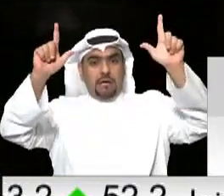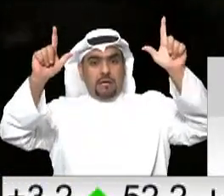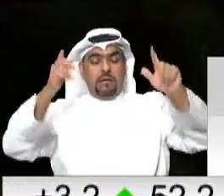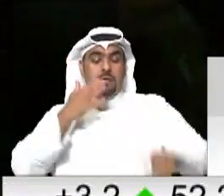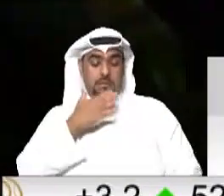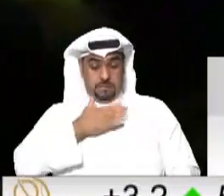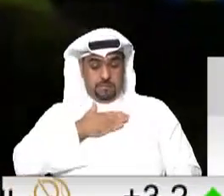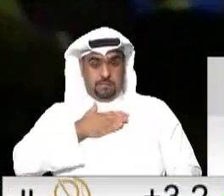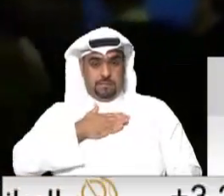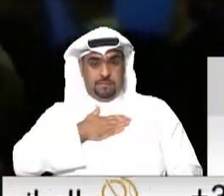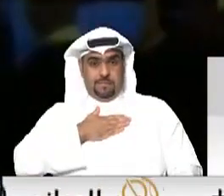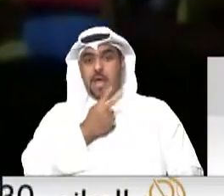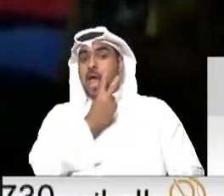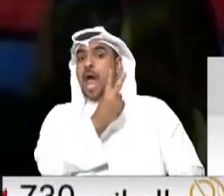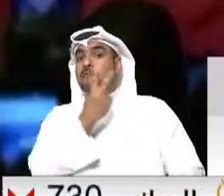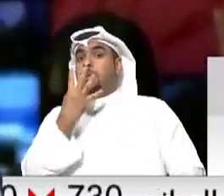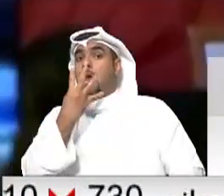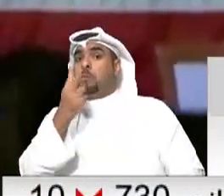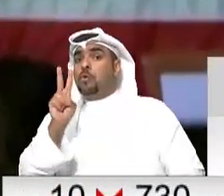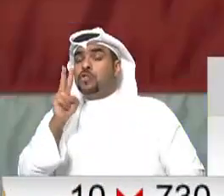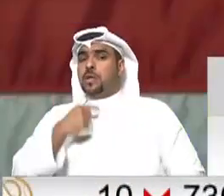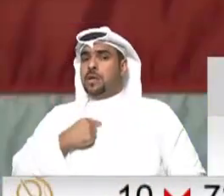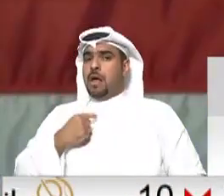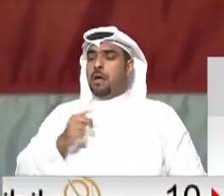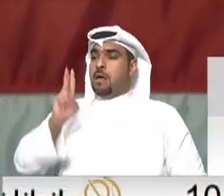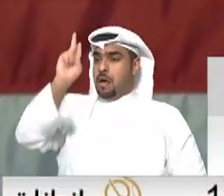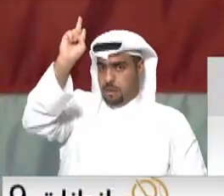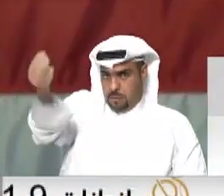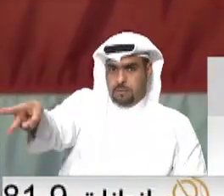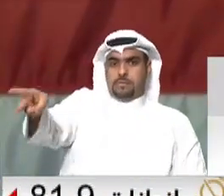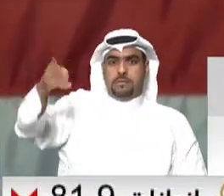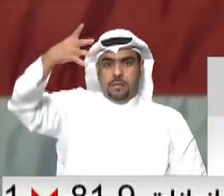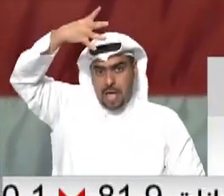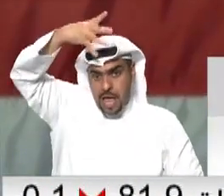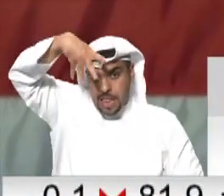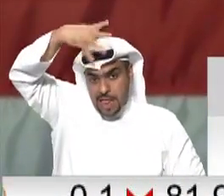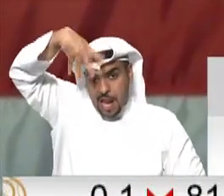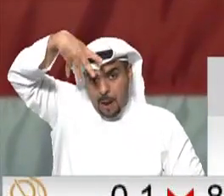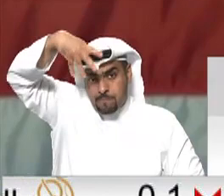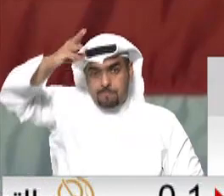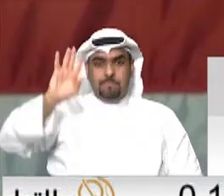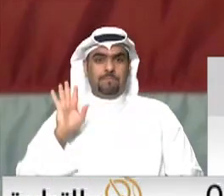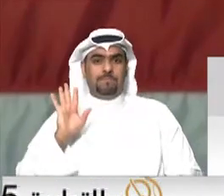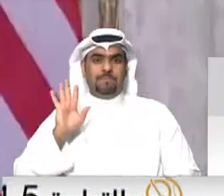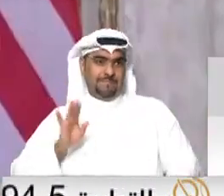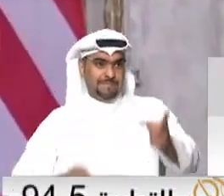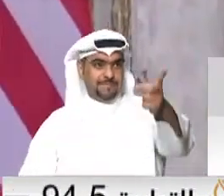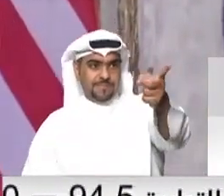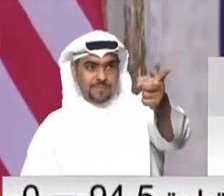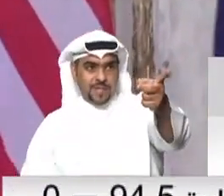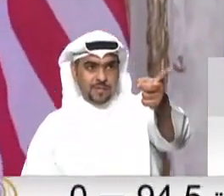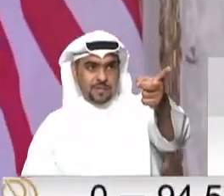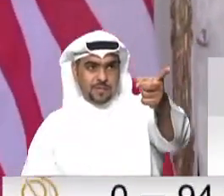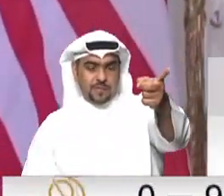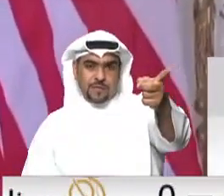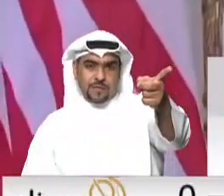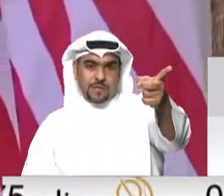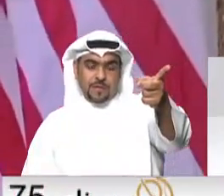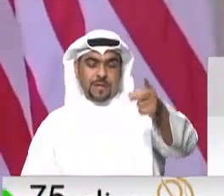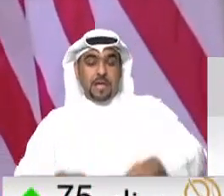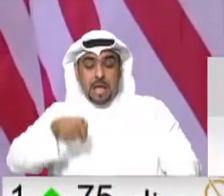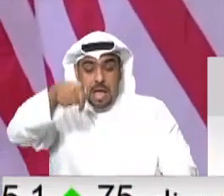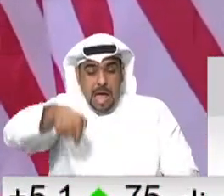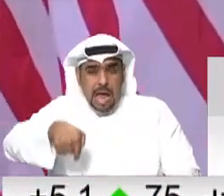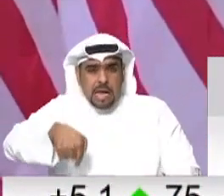التي كانت متوقعه لدى الاوساط السياسيه في واشنطن وضعت في مسار تصادم مع رئيس السابق جولد